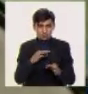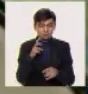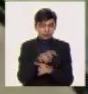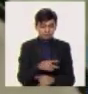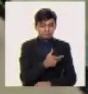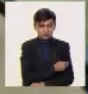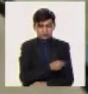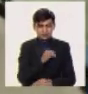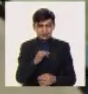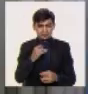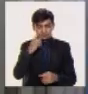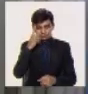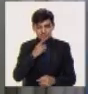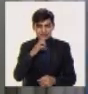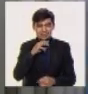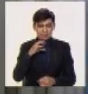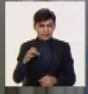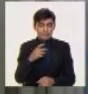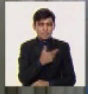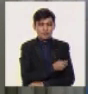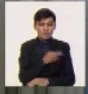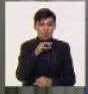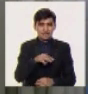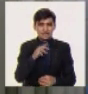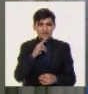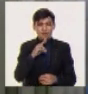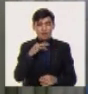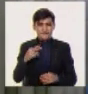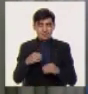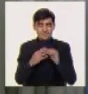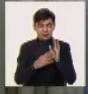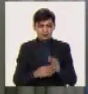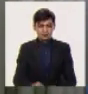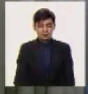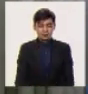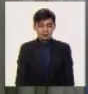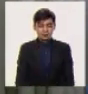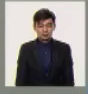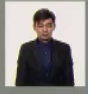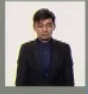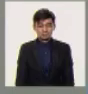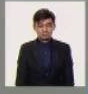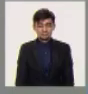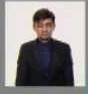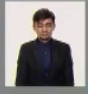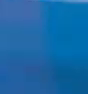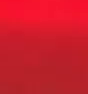на вакцинацию, даже не сообщая, что это прививка от COVID-19. Ирина Евгеньева, Наталья Рэм,